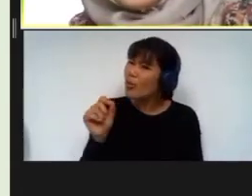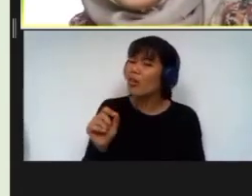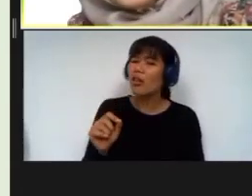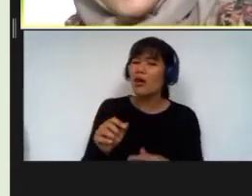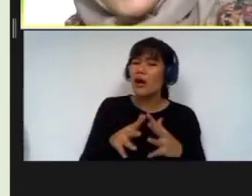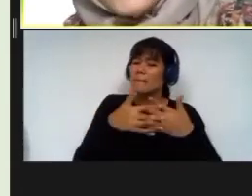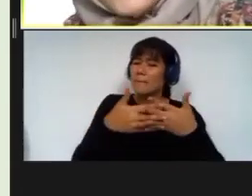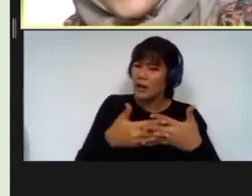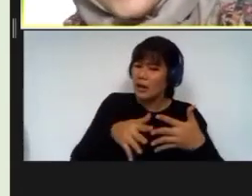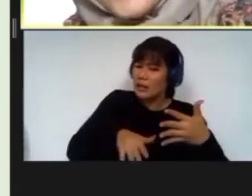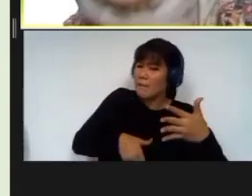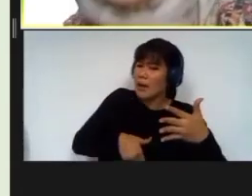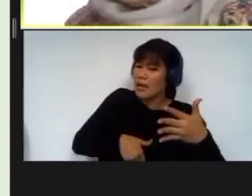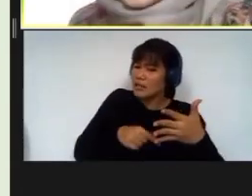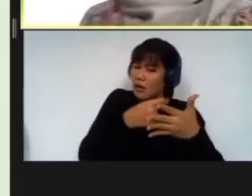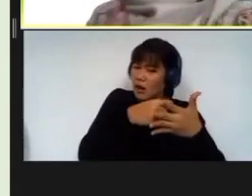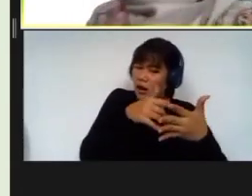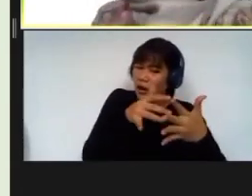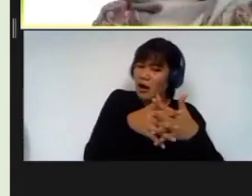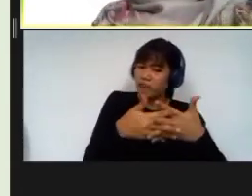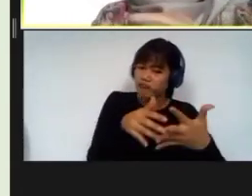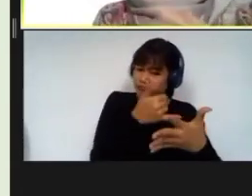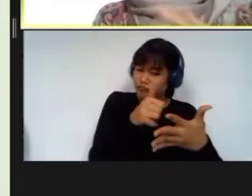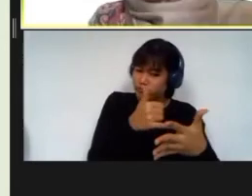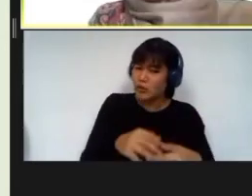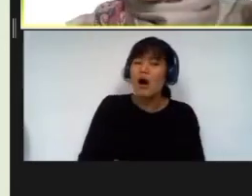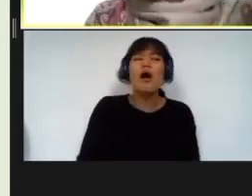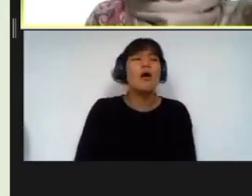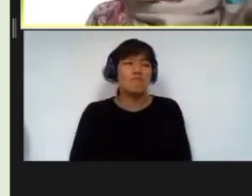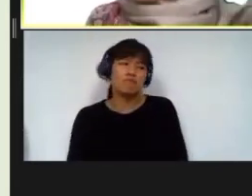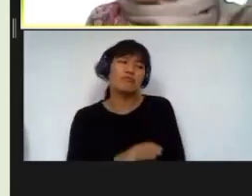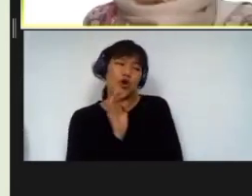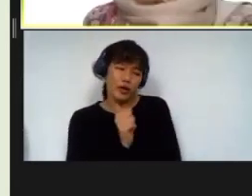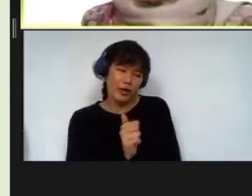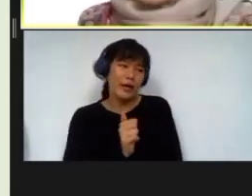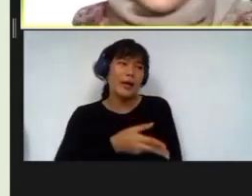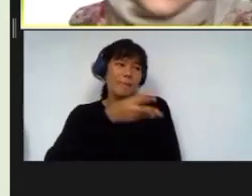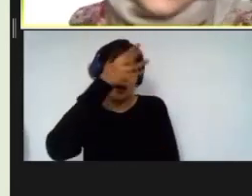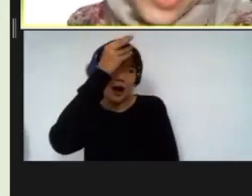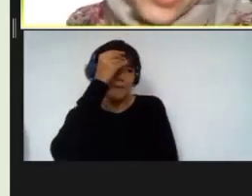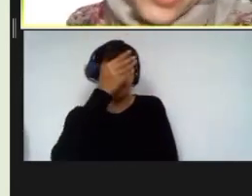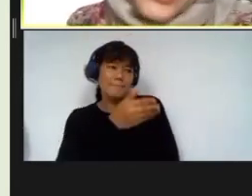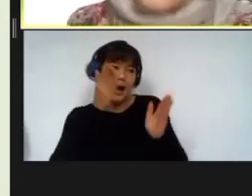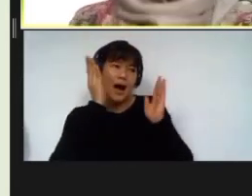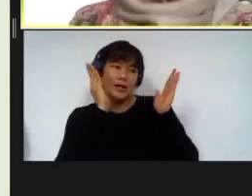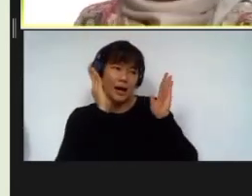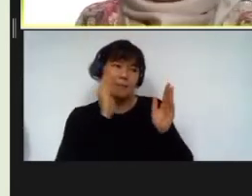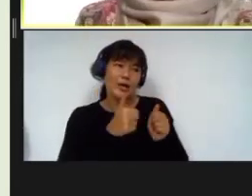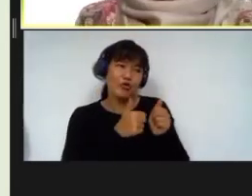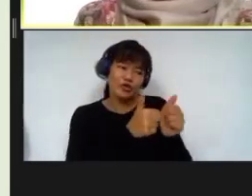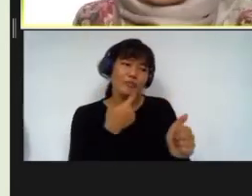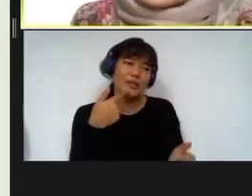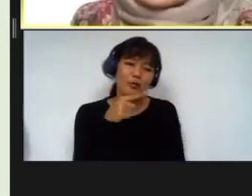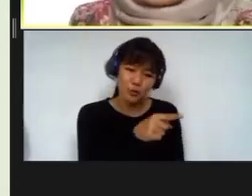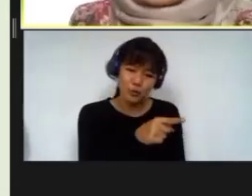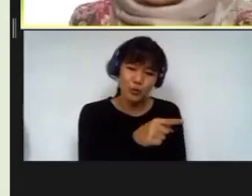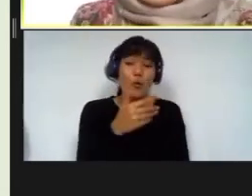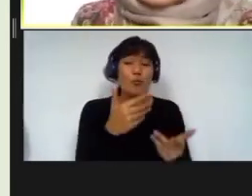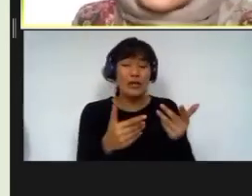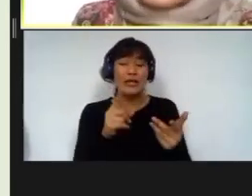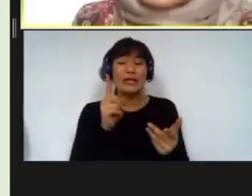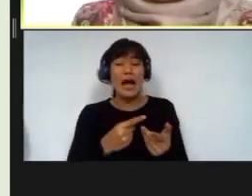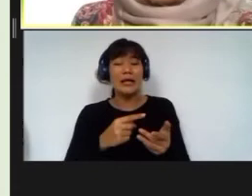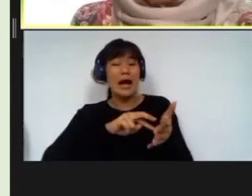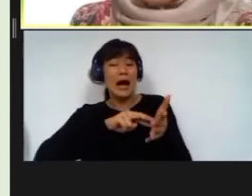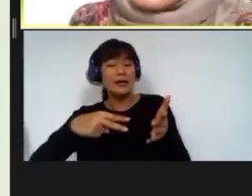Al-Quran ketika menstruasi. Oke, saya bisa memahami itu, paham keagamaan yang dianut. Meskipun ada tafsir